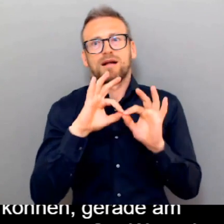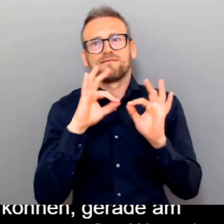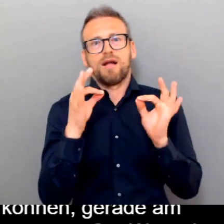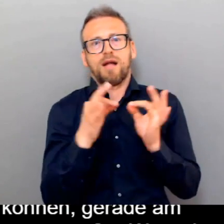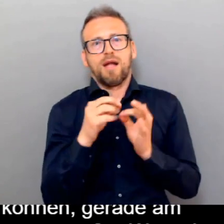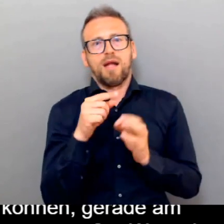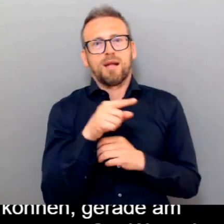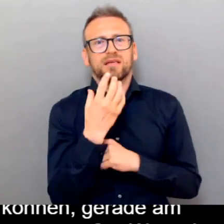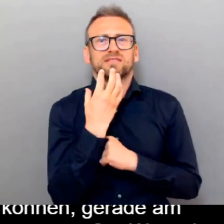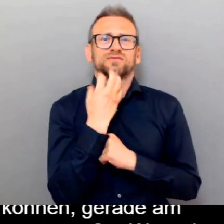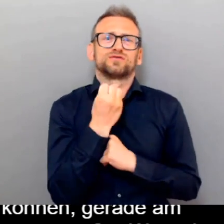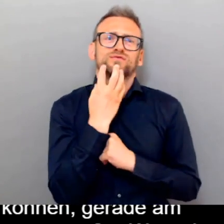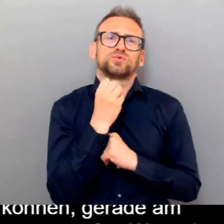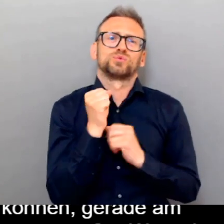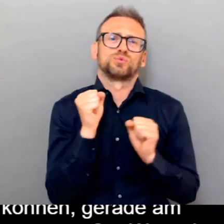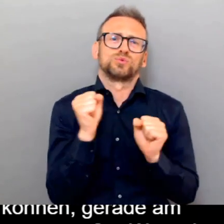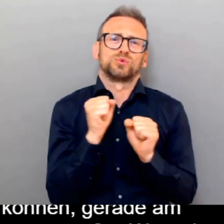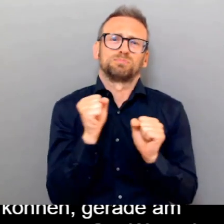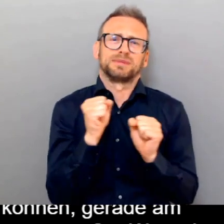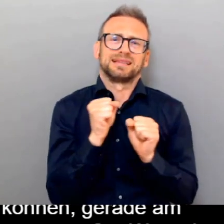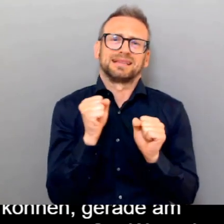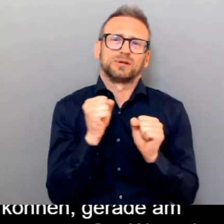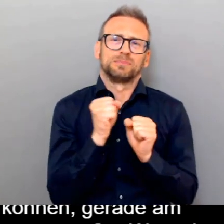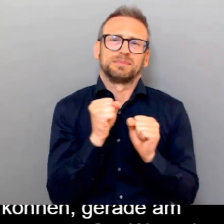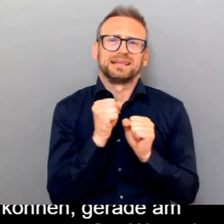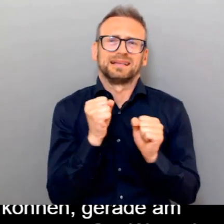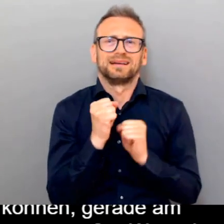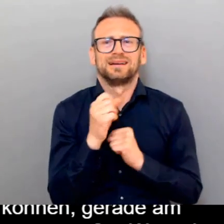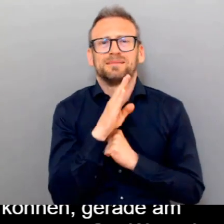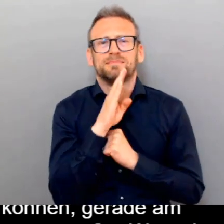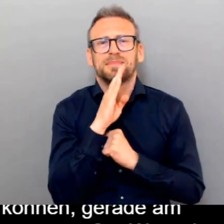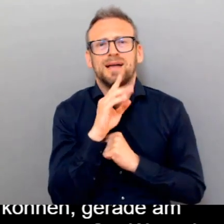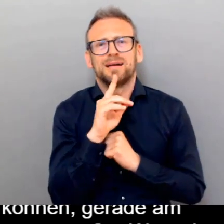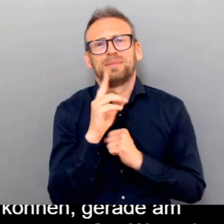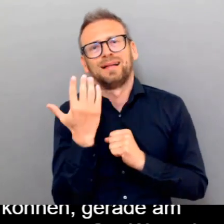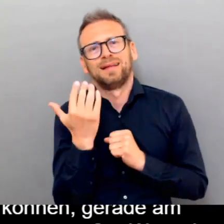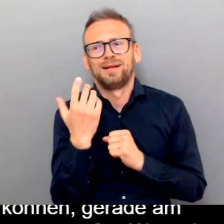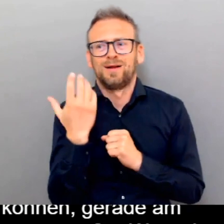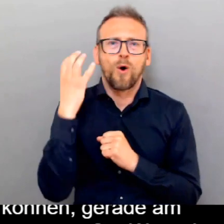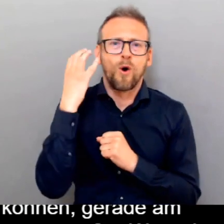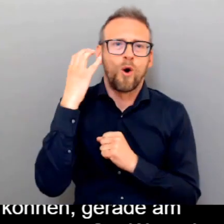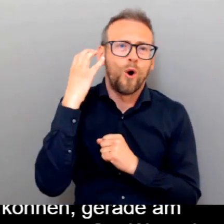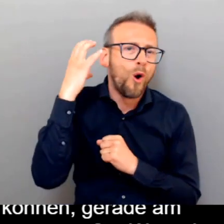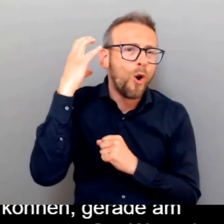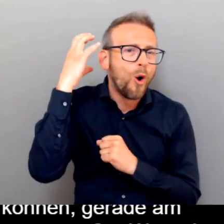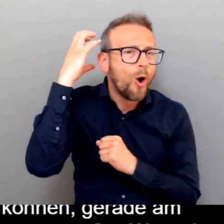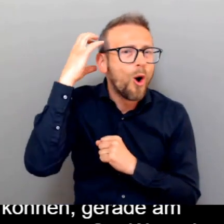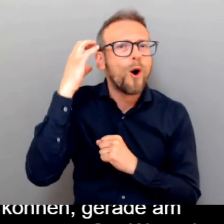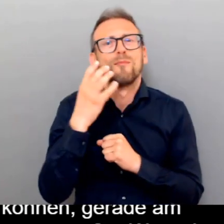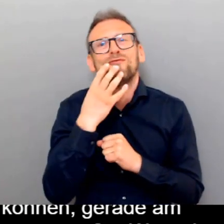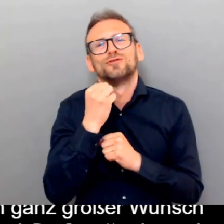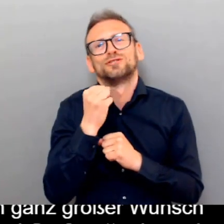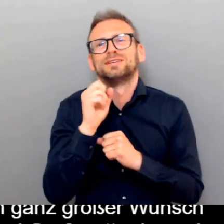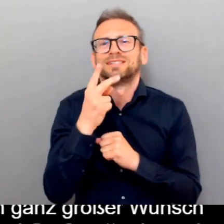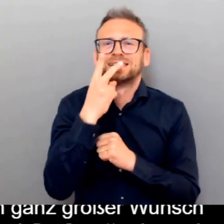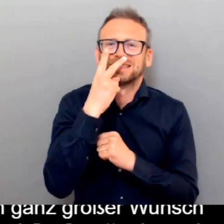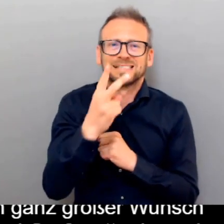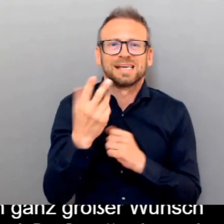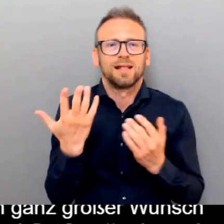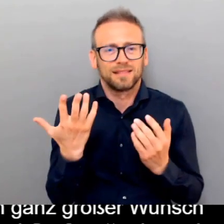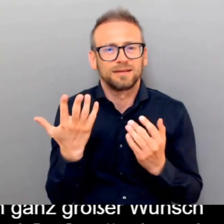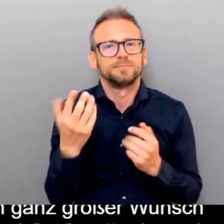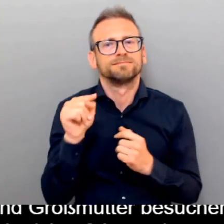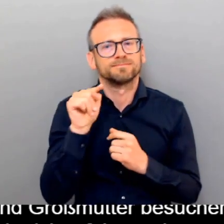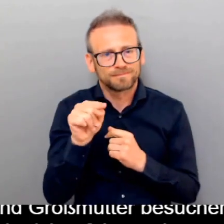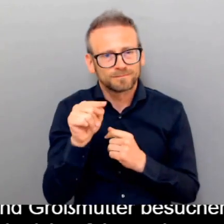wurde. Und ich bitte auch da weiterhin, die Bevölkerung hier weiter mitzumachen und dran zu denken. Wir wollen